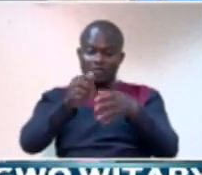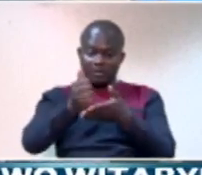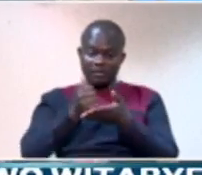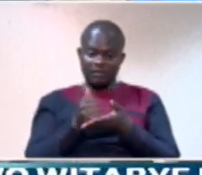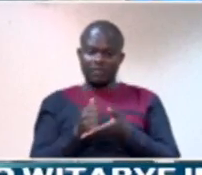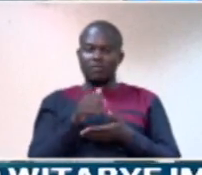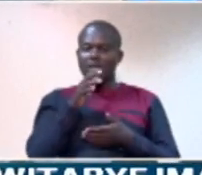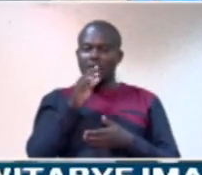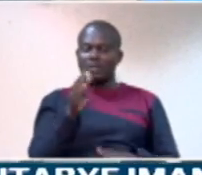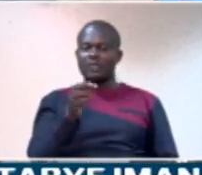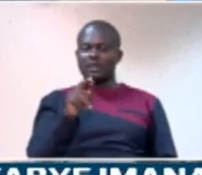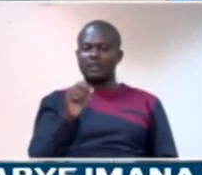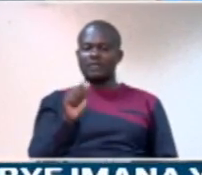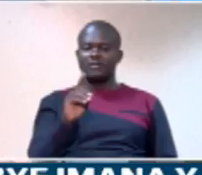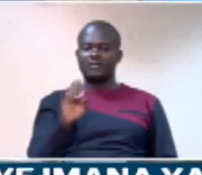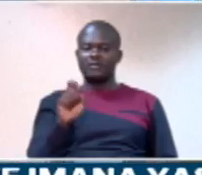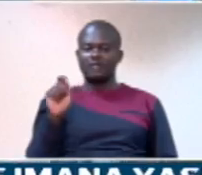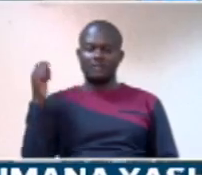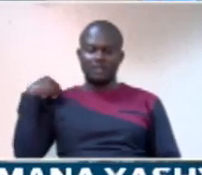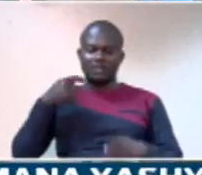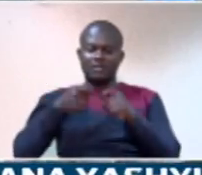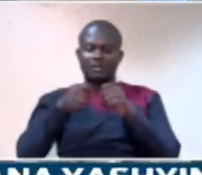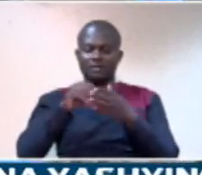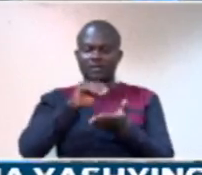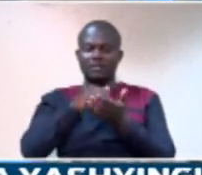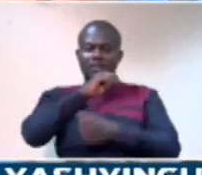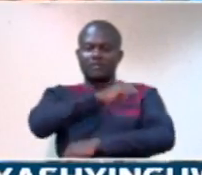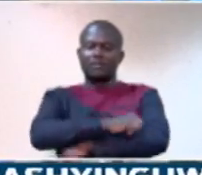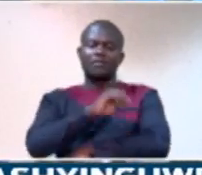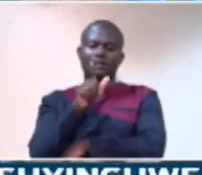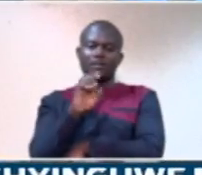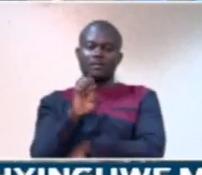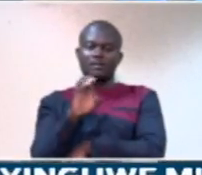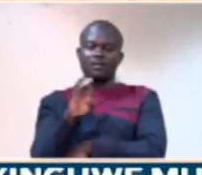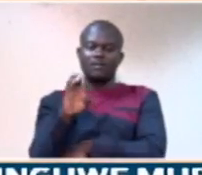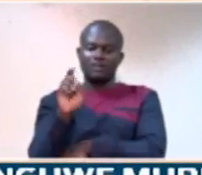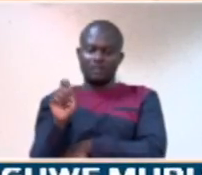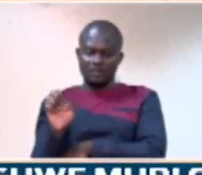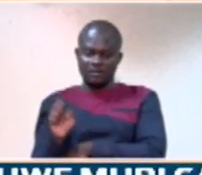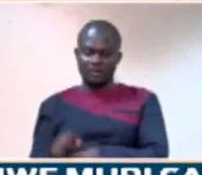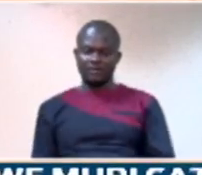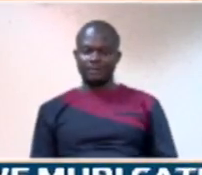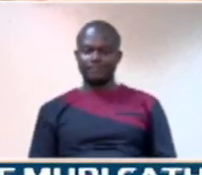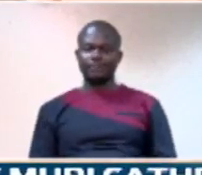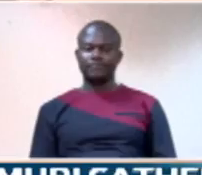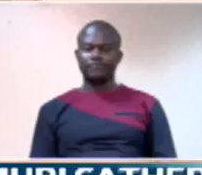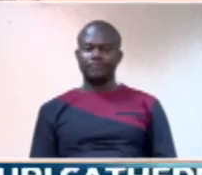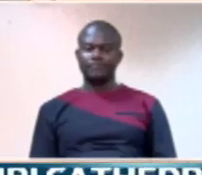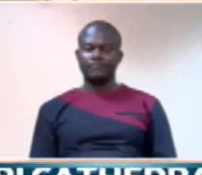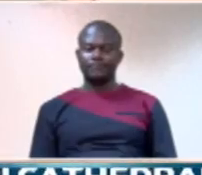Mama Bernadette Kanakuze ni umubikira ushinzwe icungamutungo mu kigo cy'ishuri cya Lycée Notre Dame de Cito.